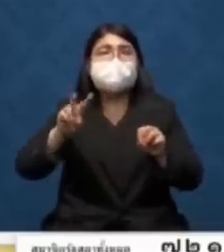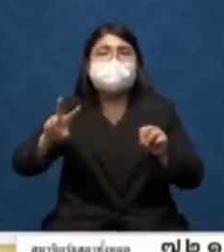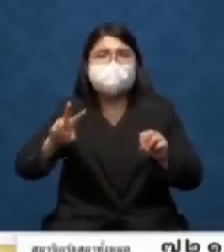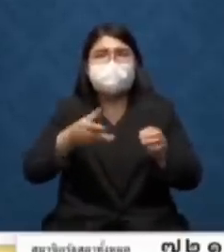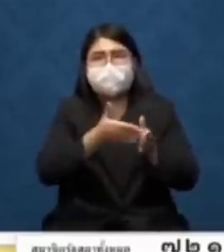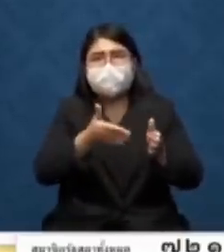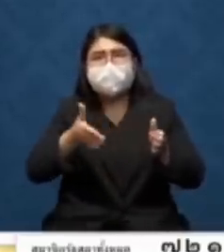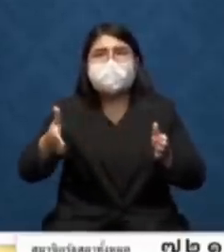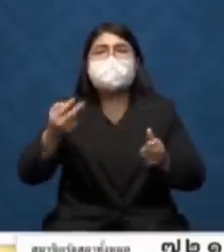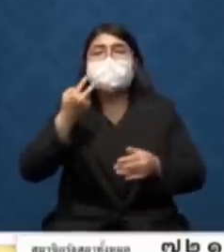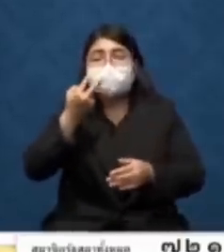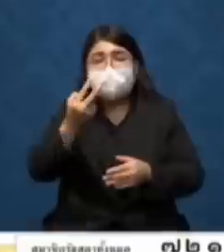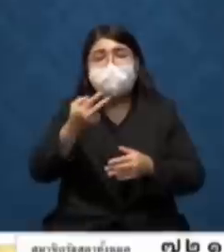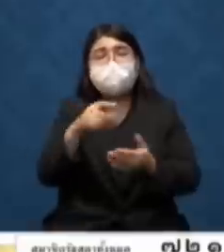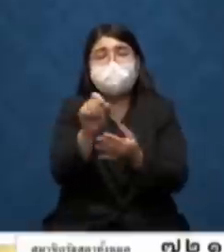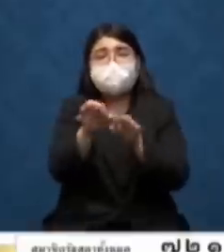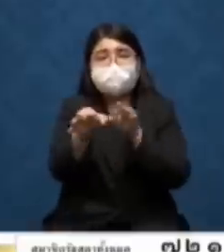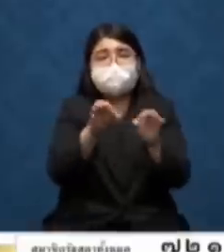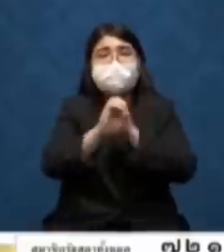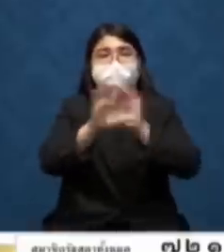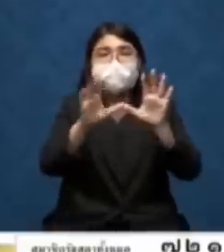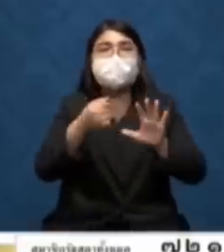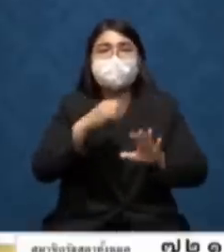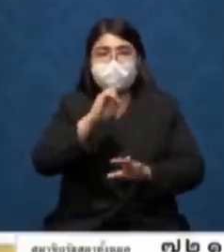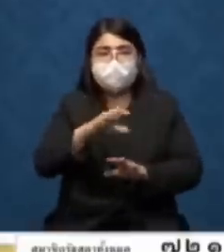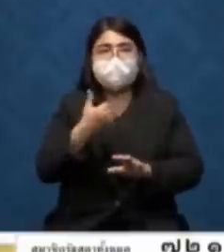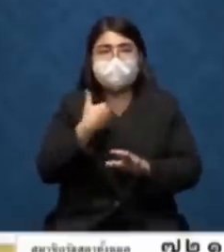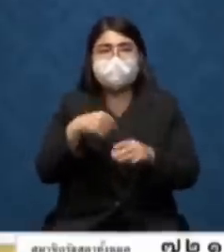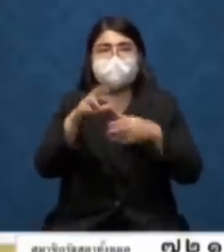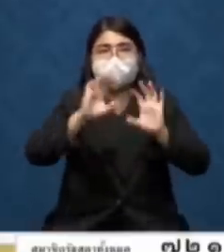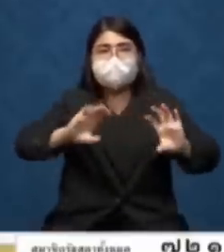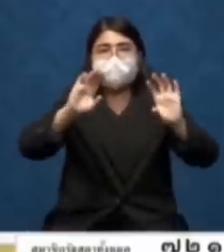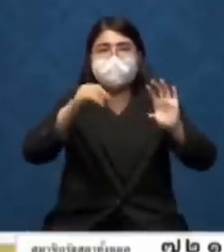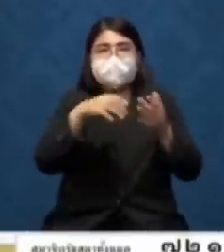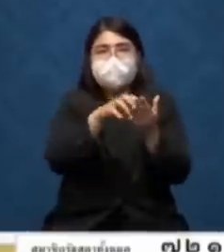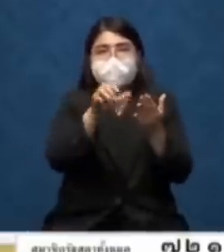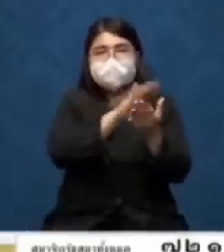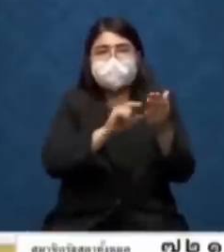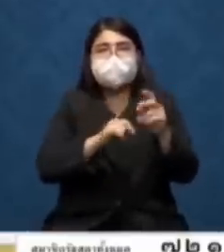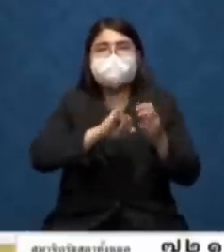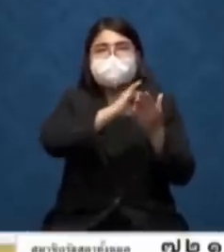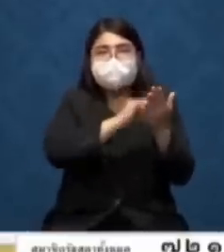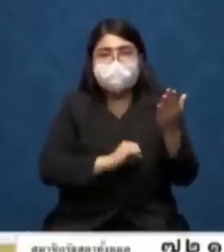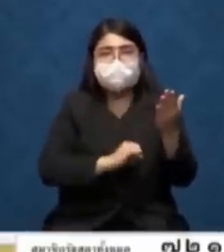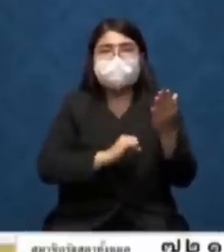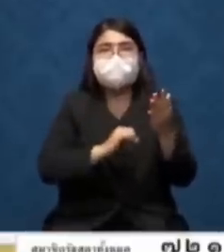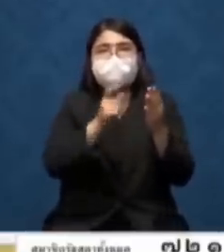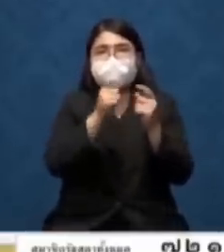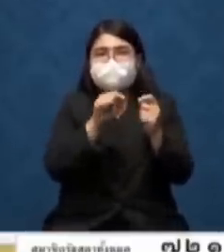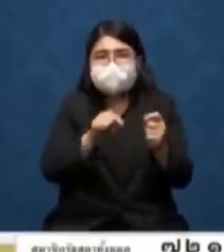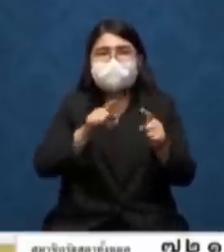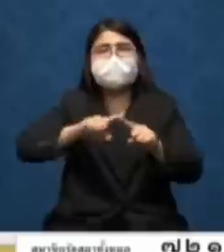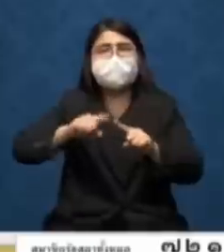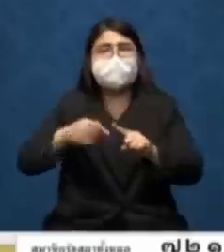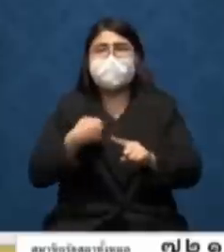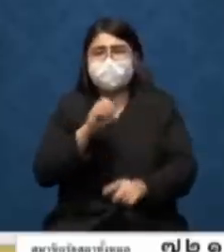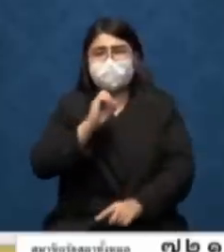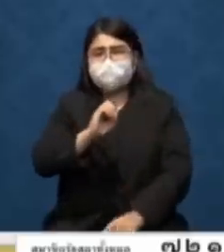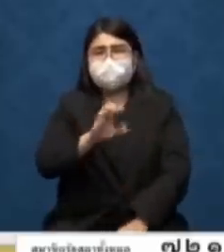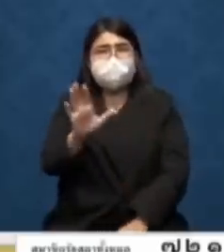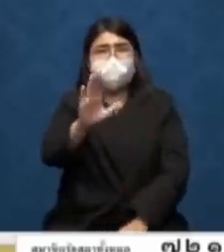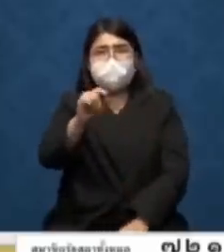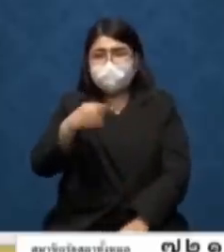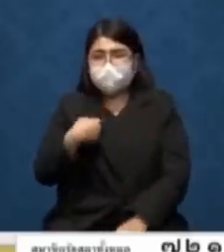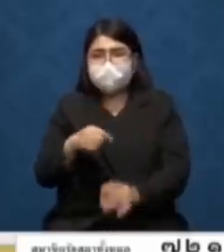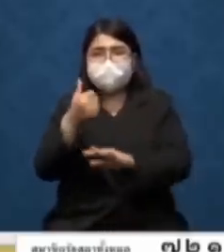t